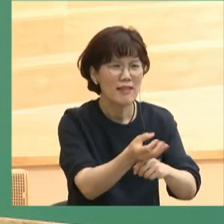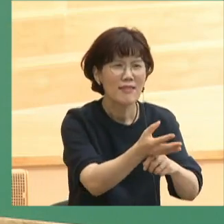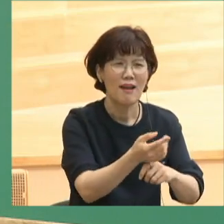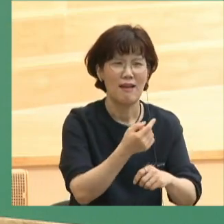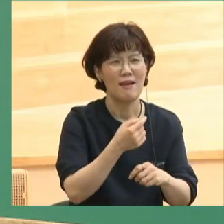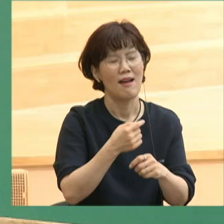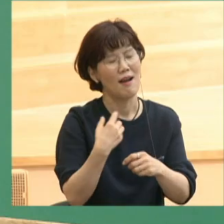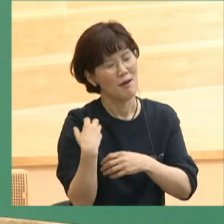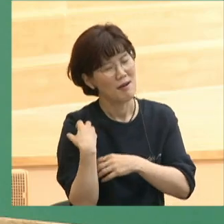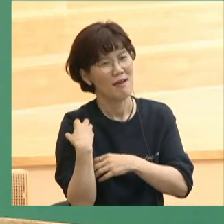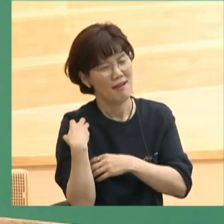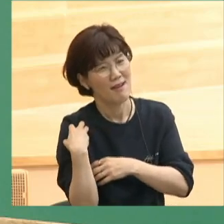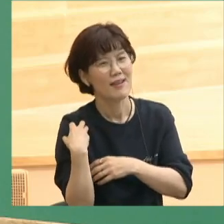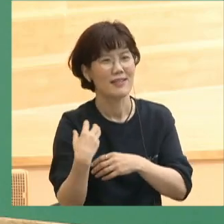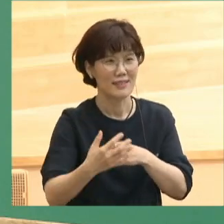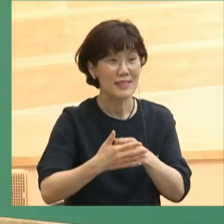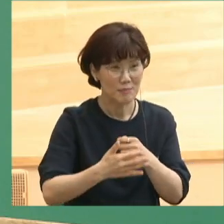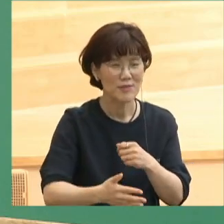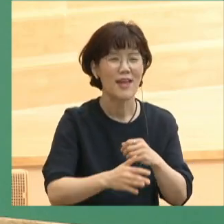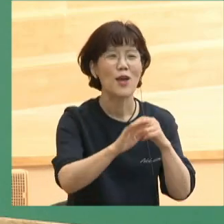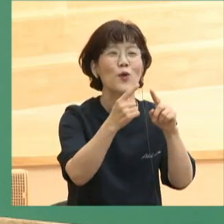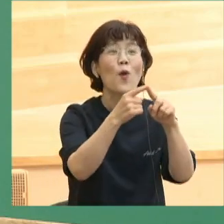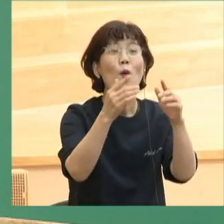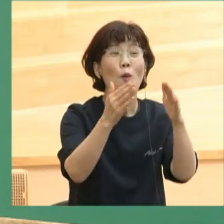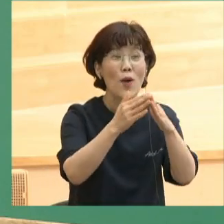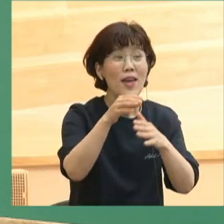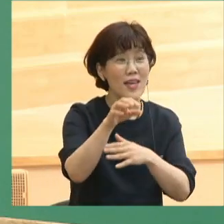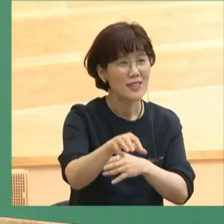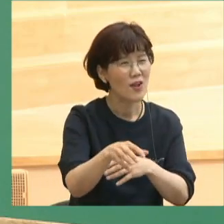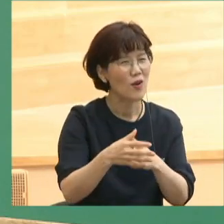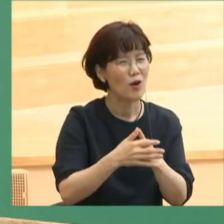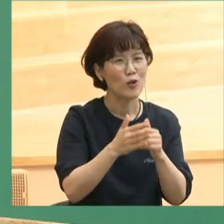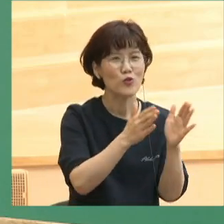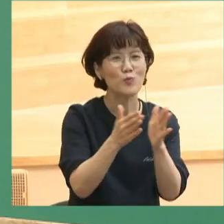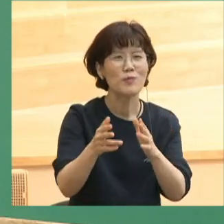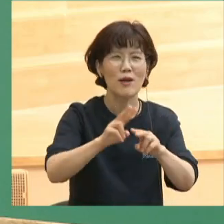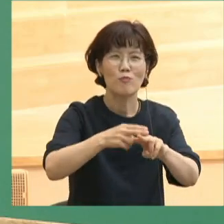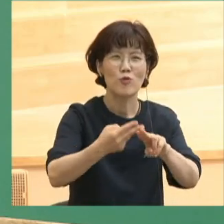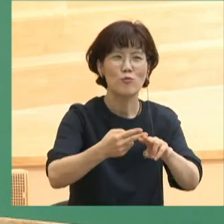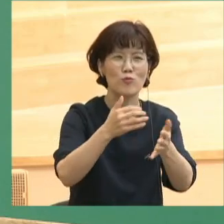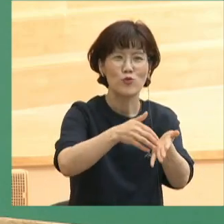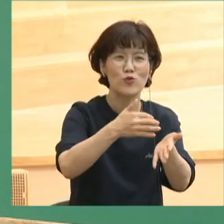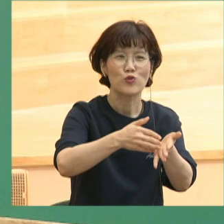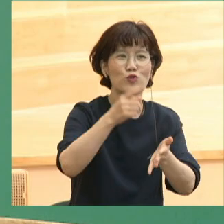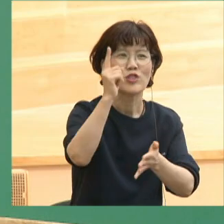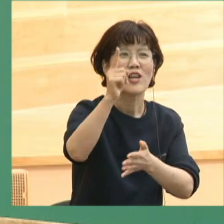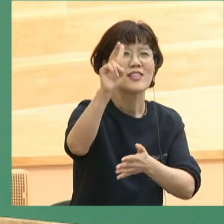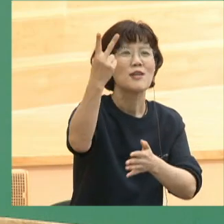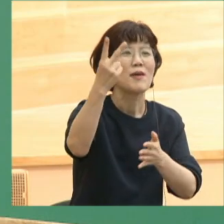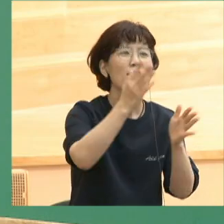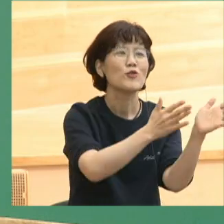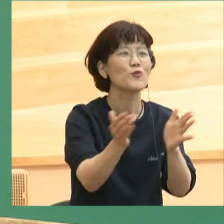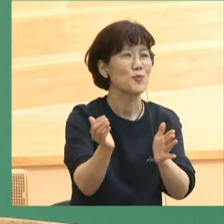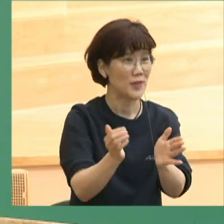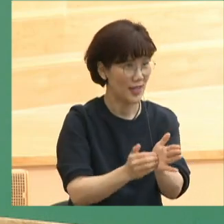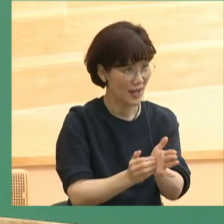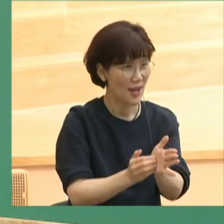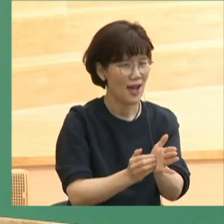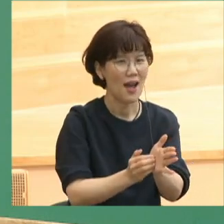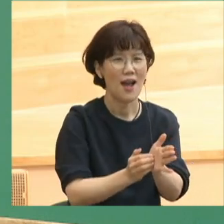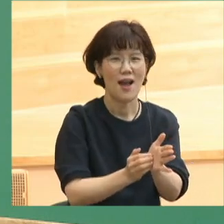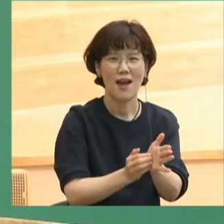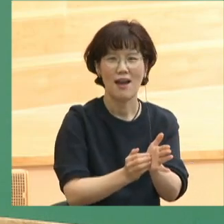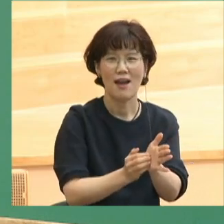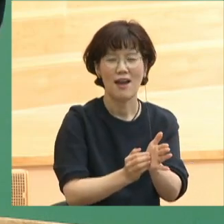게 부담스럽잖아요. 그런데 우리 교회에서 대략 교회가 준비한 물품이 1200개 아이템의 물품을 준비했는데 실은